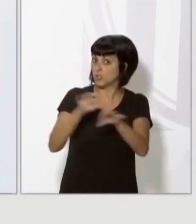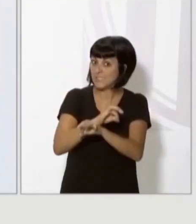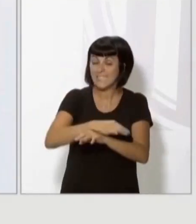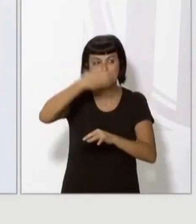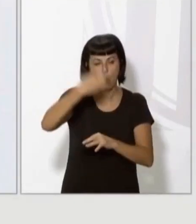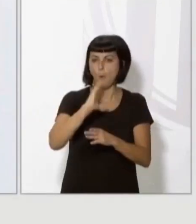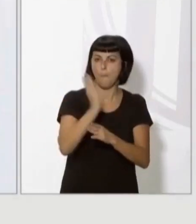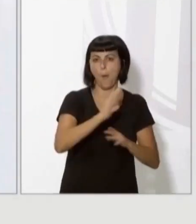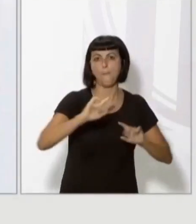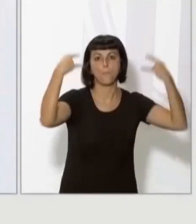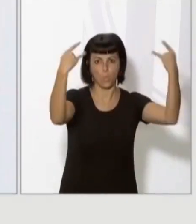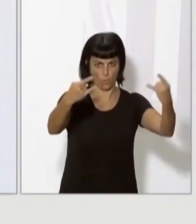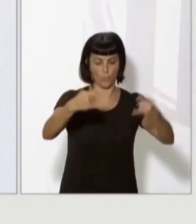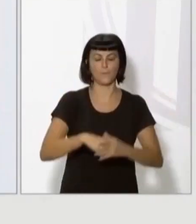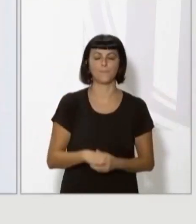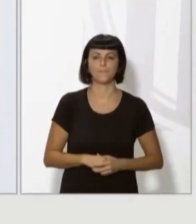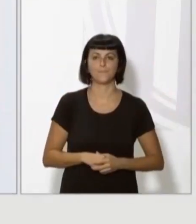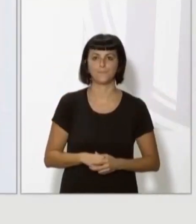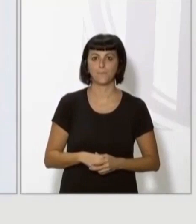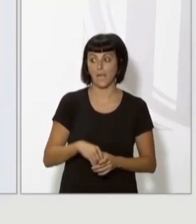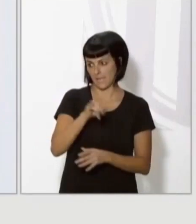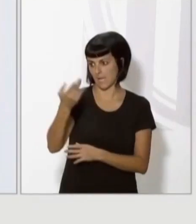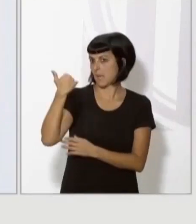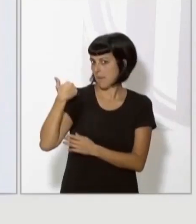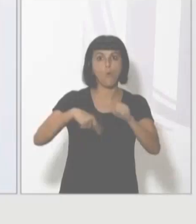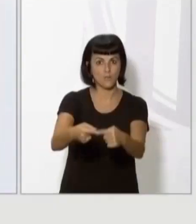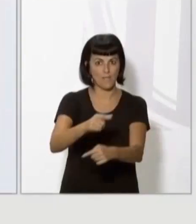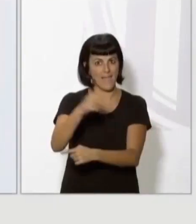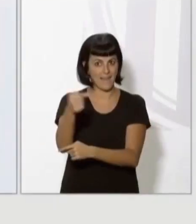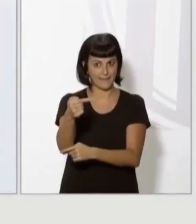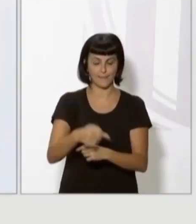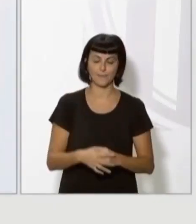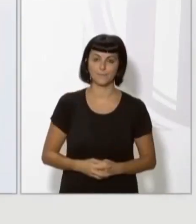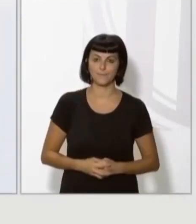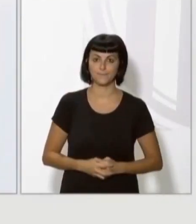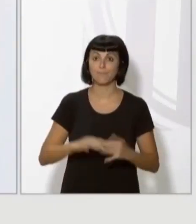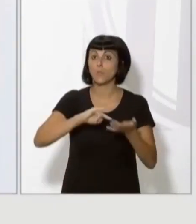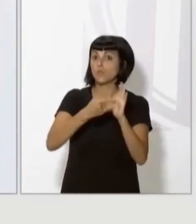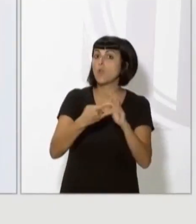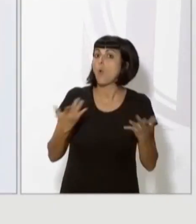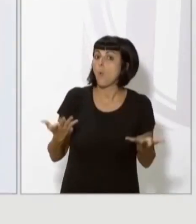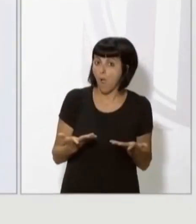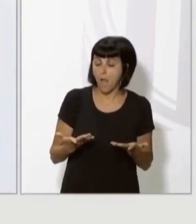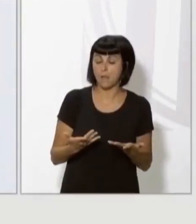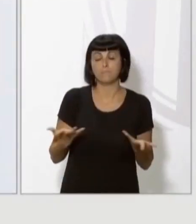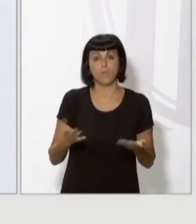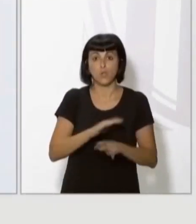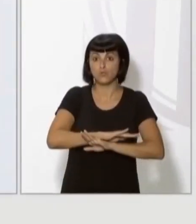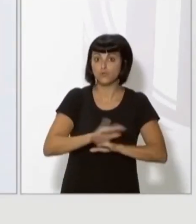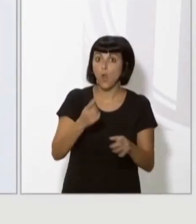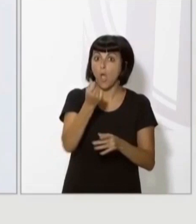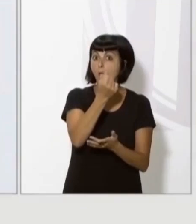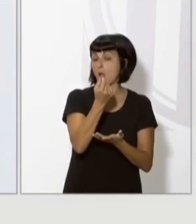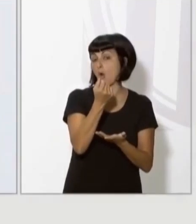danys més greus dels que s'han vist aquest cap de setmana. La solució no passa només per compensar